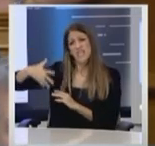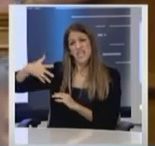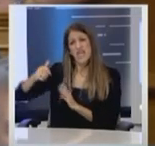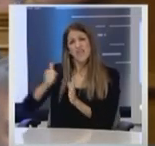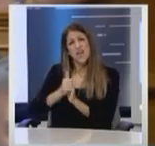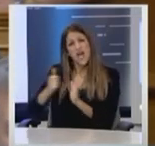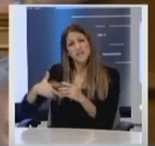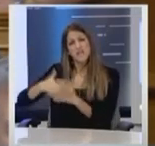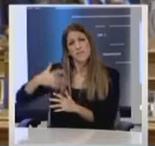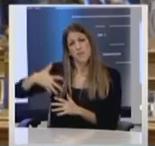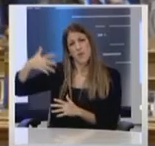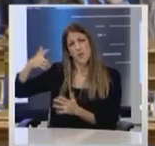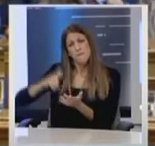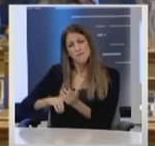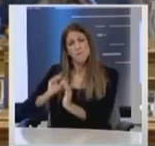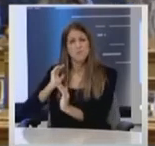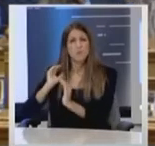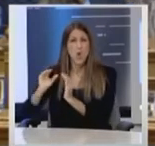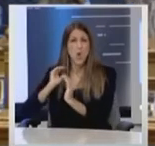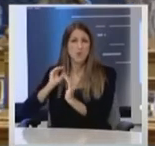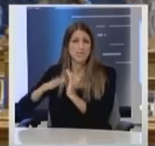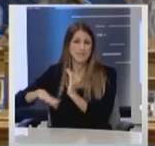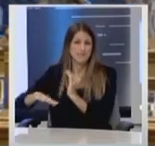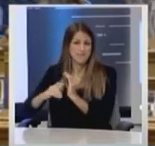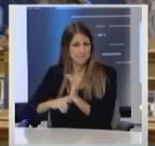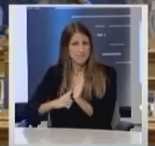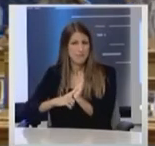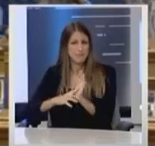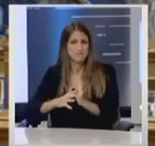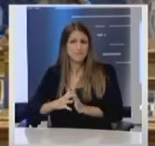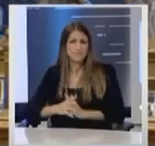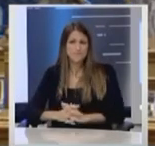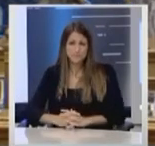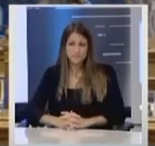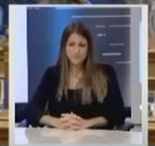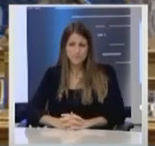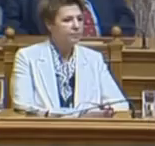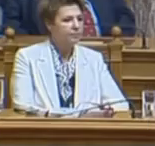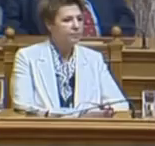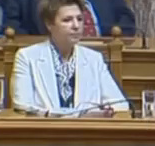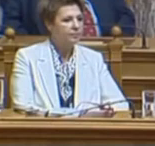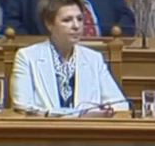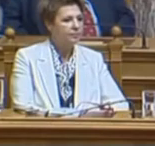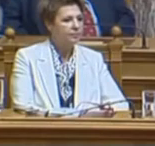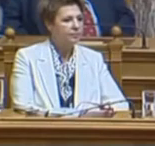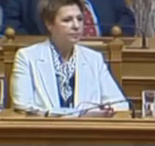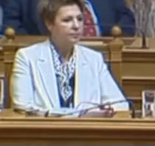χρόνων στους κοινωνικούς χώρους όπου βρίσκονται. Αυτό πρωτίστως θα έπρεπε να μας αφορά.